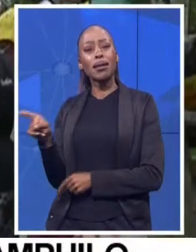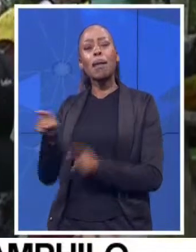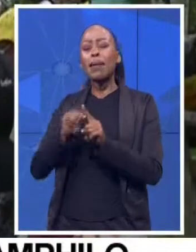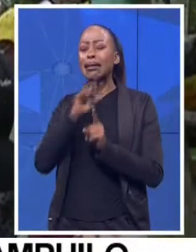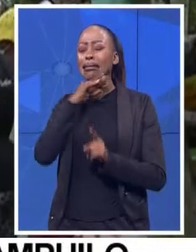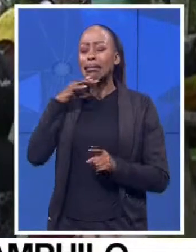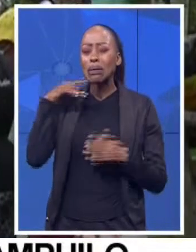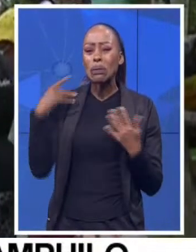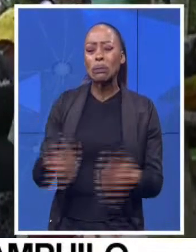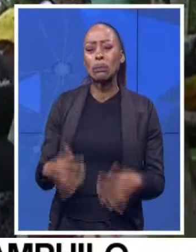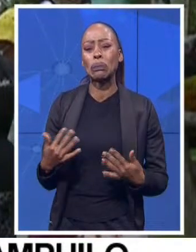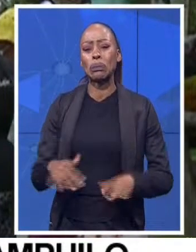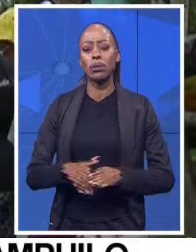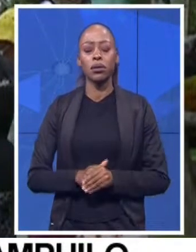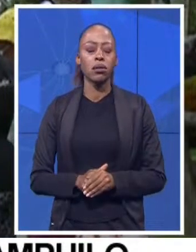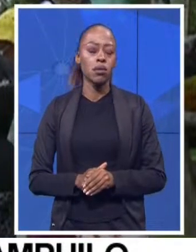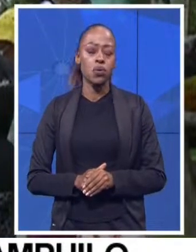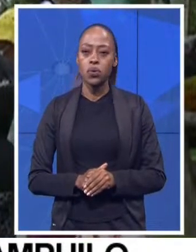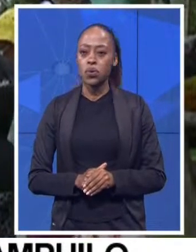la ikliniki asiphatheki kahle